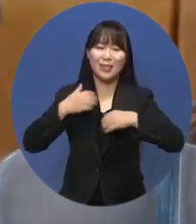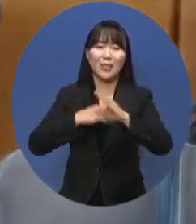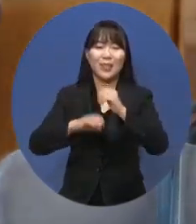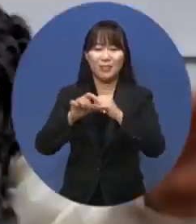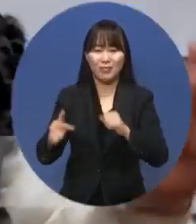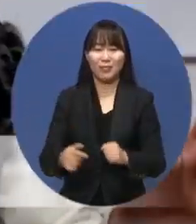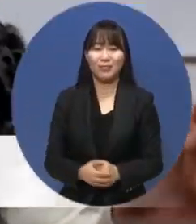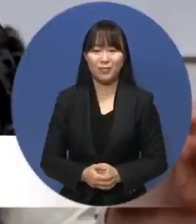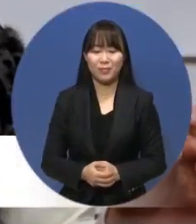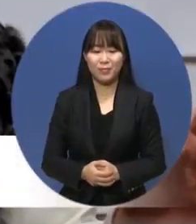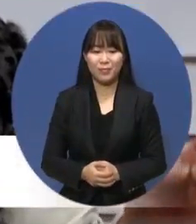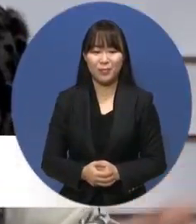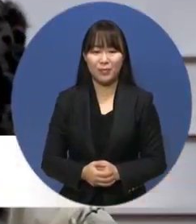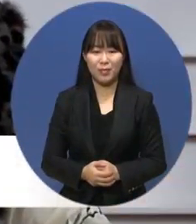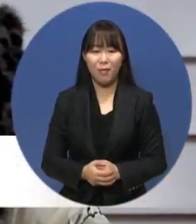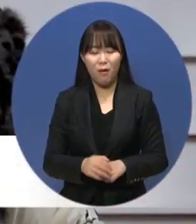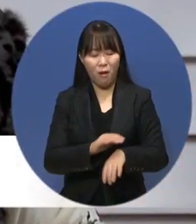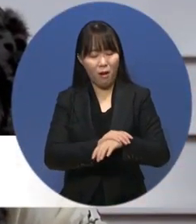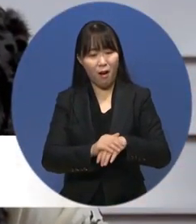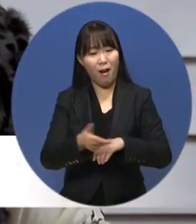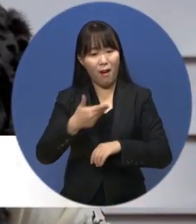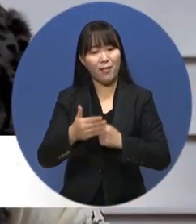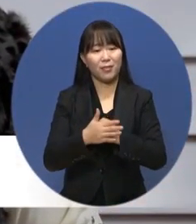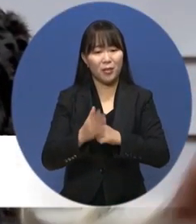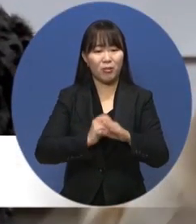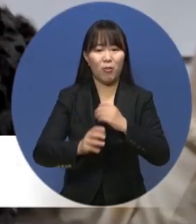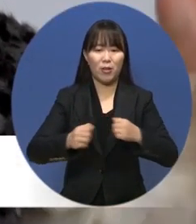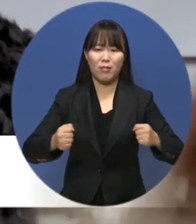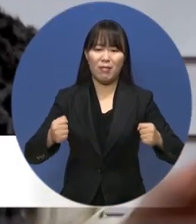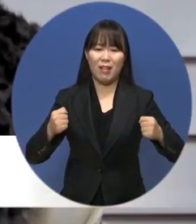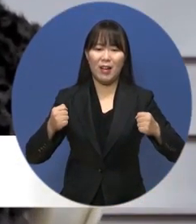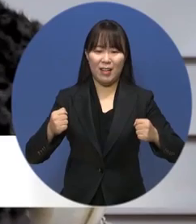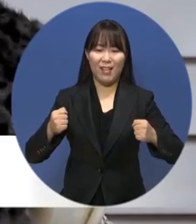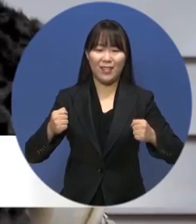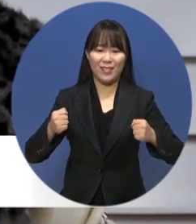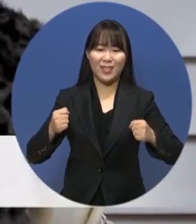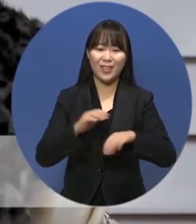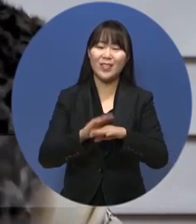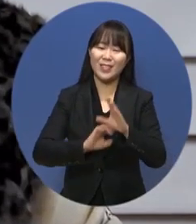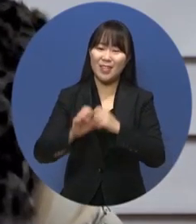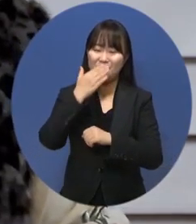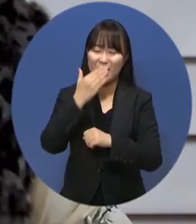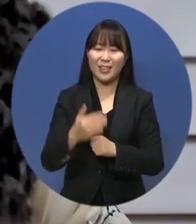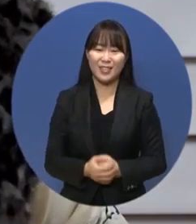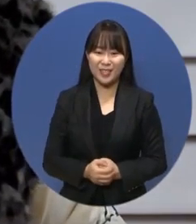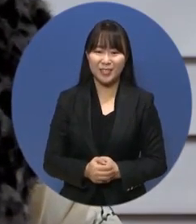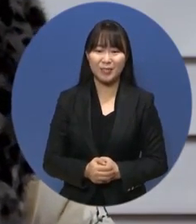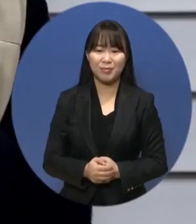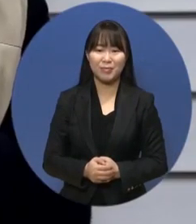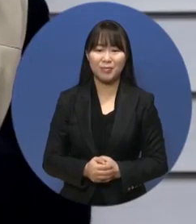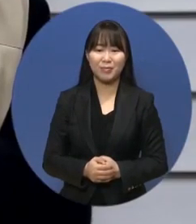있습니다. 자상하시니까 더 이렇게 막 기가 나서 더 잘하는 것 같아요.